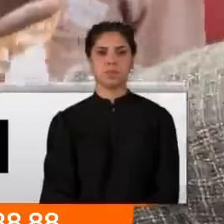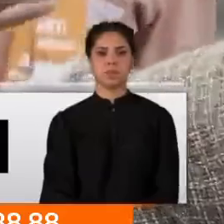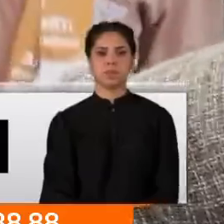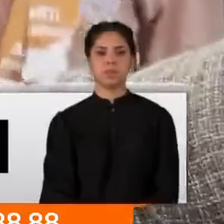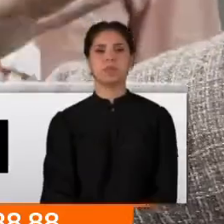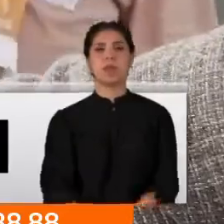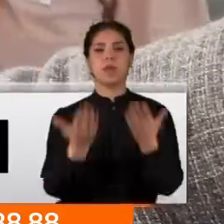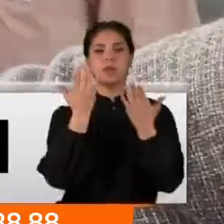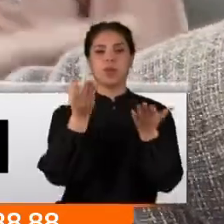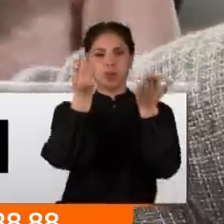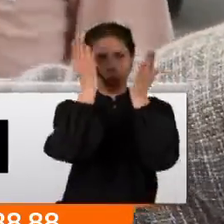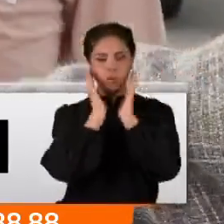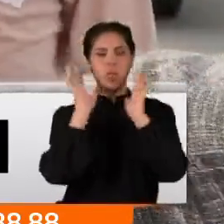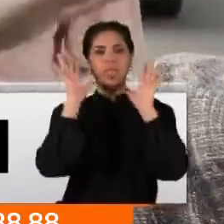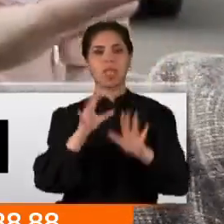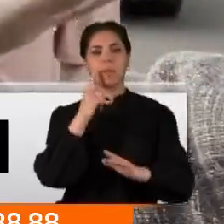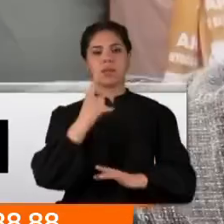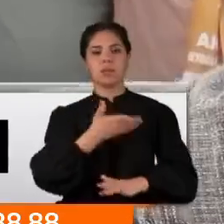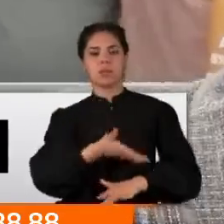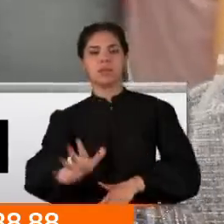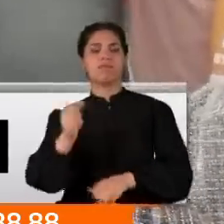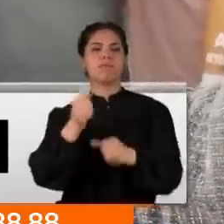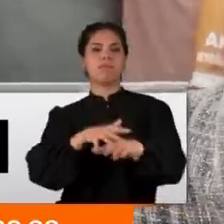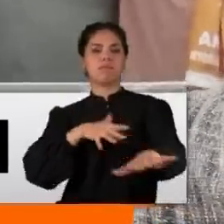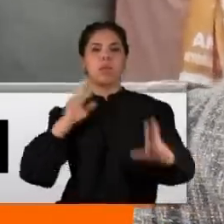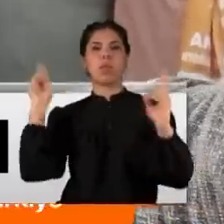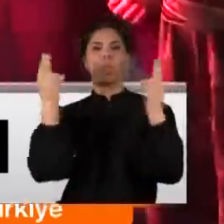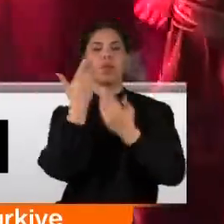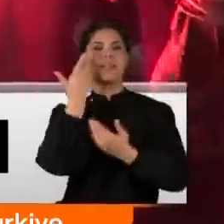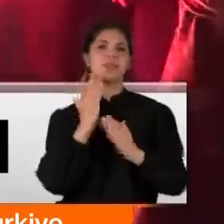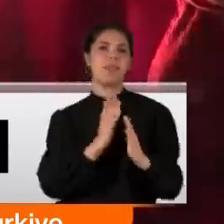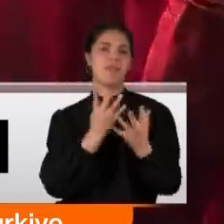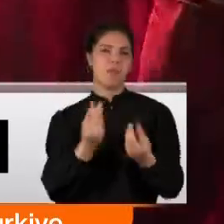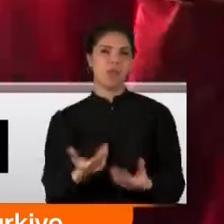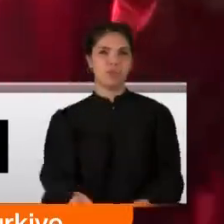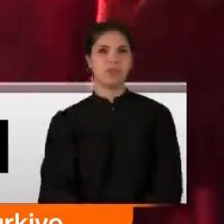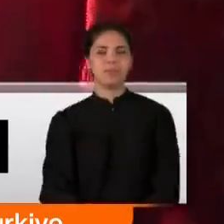İnşallah şükür namazımızı kılıp buradan ayrılıp konvoy yapacağız dünya Bizi izlemeye devam edecek